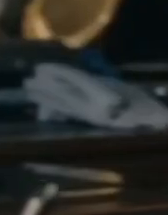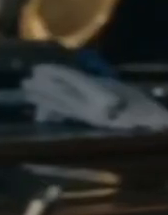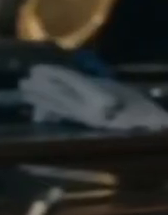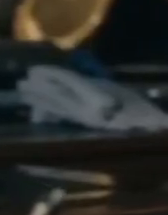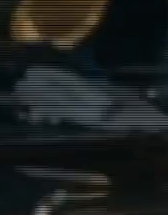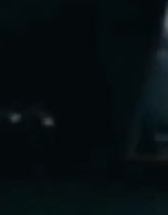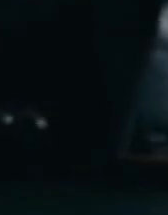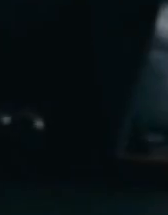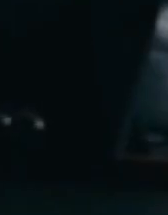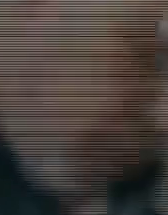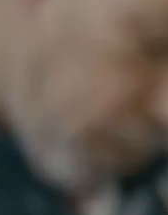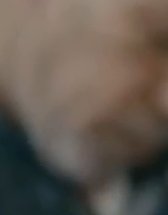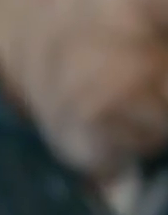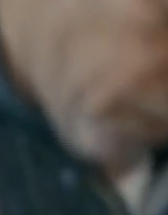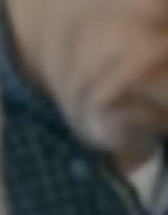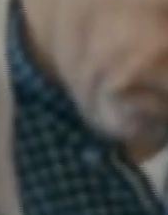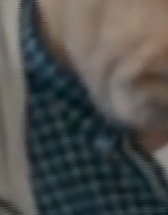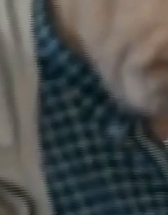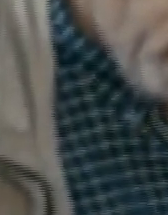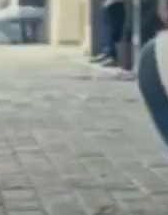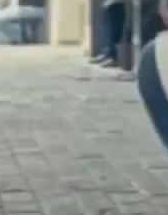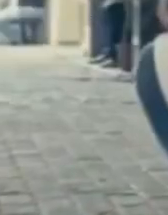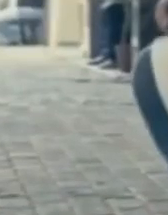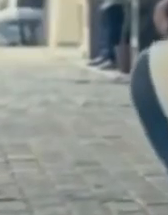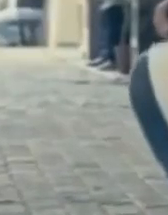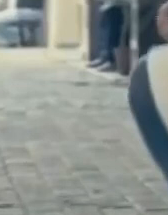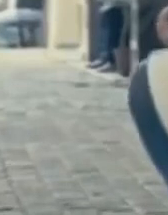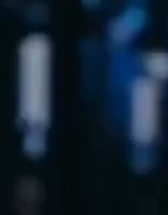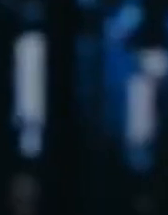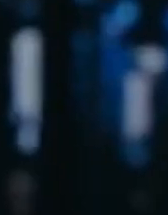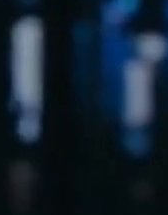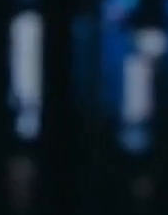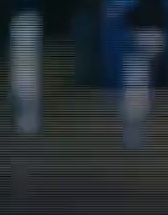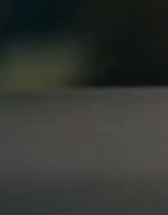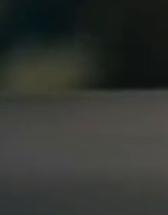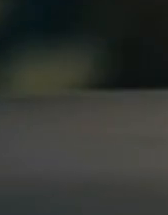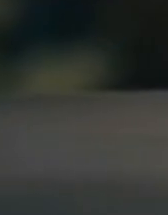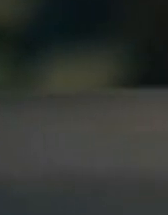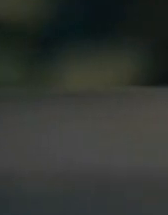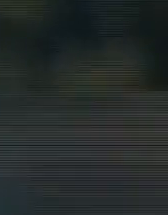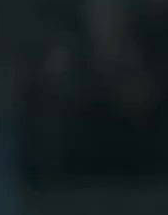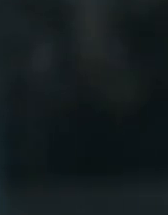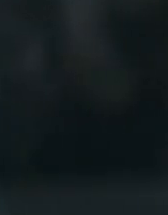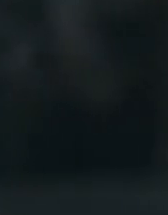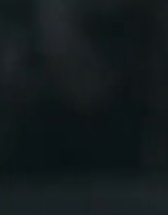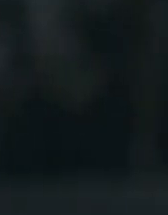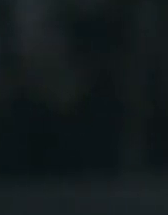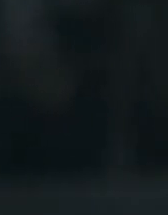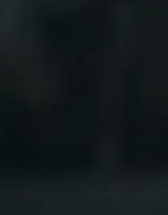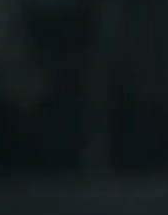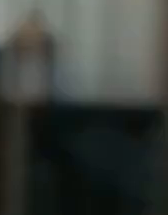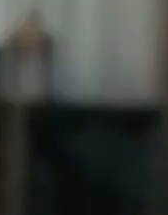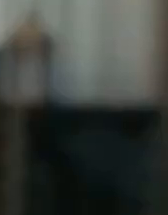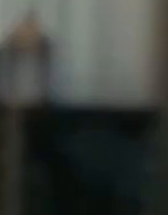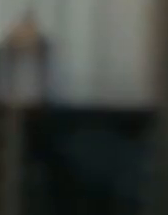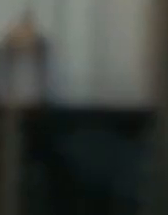رئيس اتحاد عمال مصر، واحد من أفراد الشعب اللي بيحبوك. أنا أسامة كمال، مقدم برنامج مساء دي إم سي.